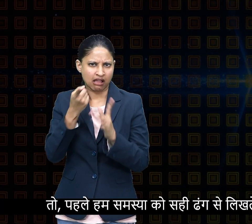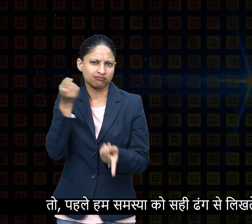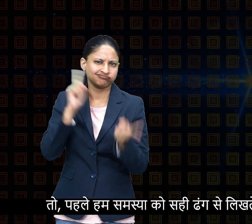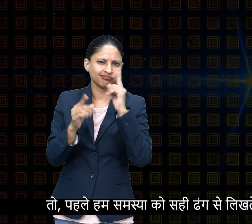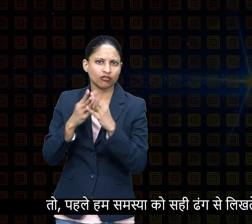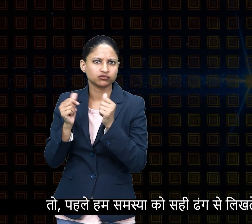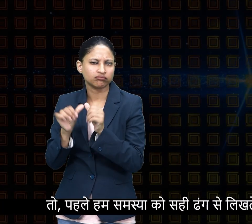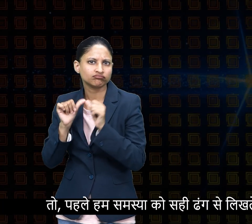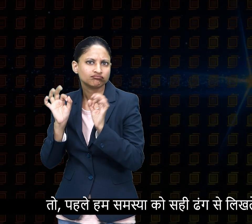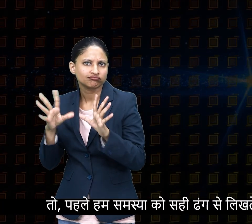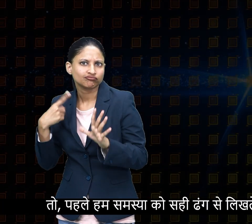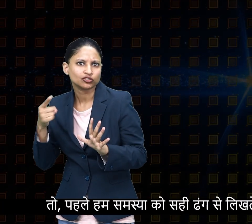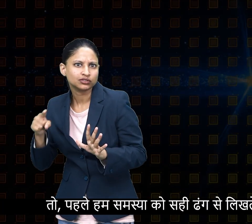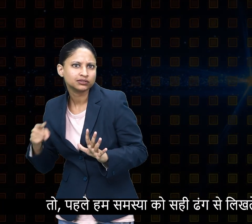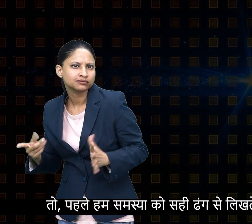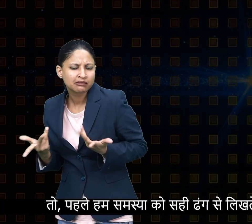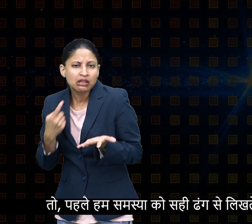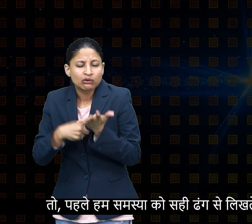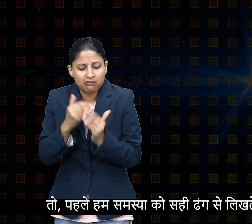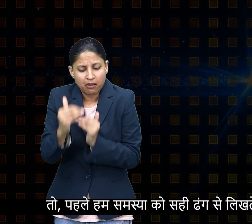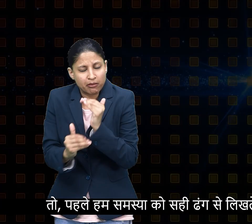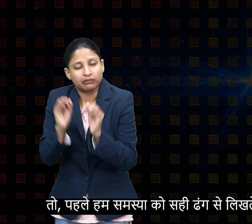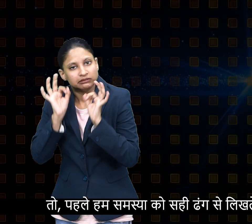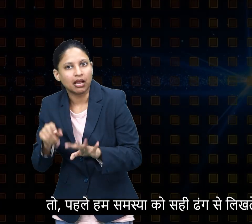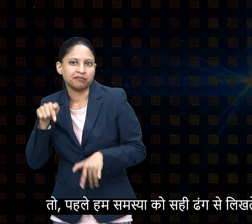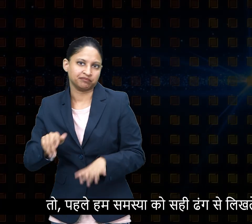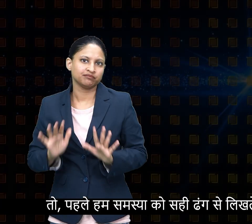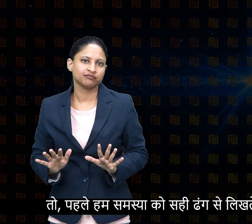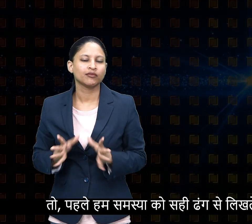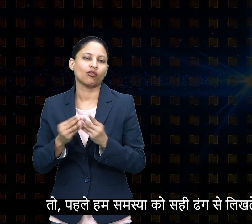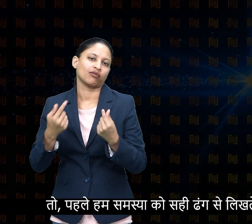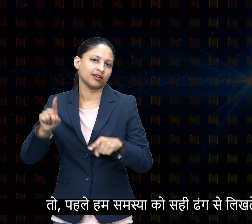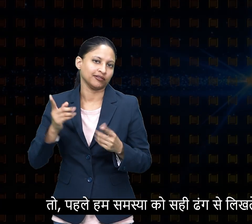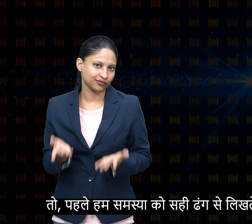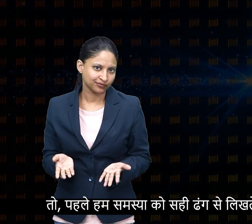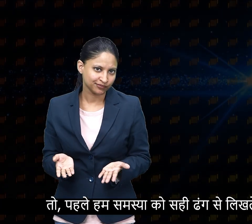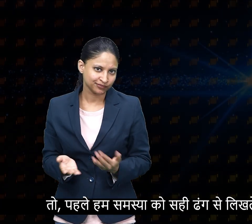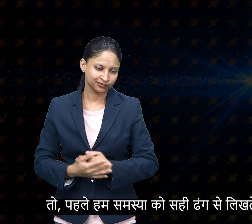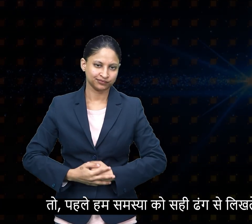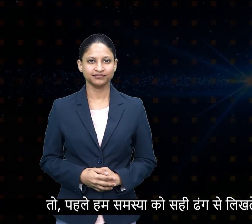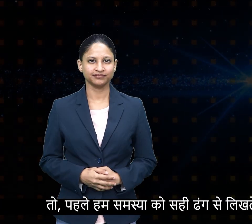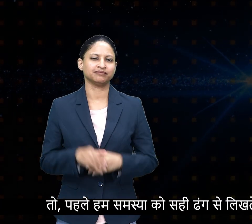हम समस्या को सही ढंग से लिखते हैं, फिर हम चरण दर चरण हल करते हैं।